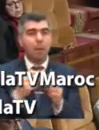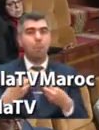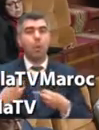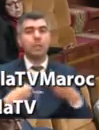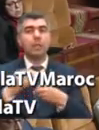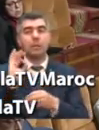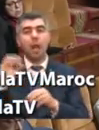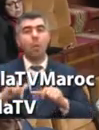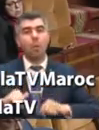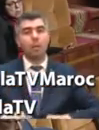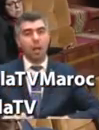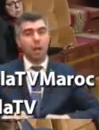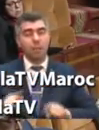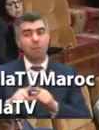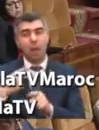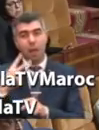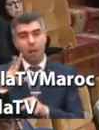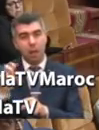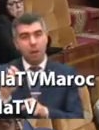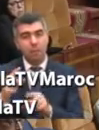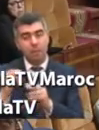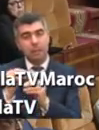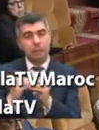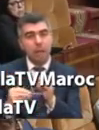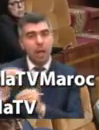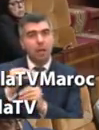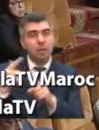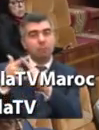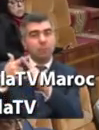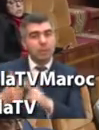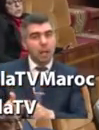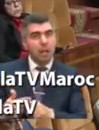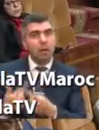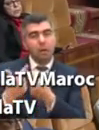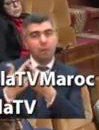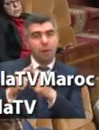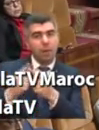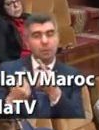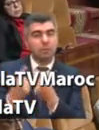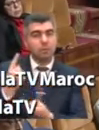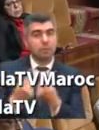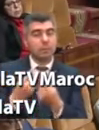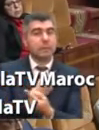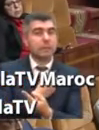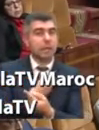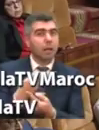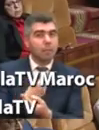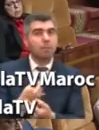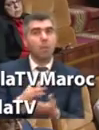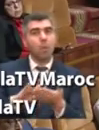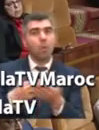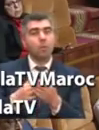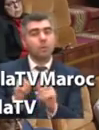البشريه، كذلك الرفع من المناصب الماليه، كذلك انشاء واحد المرصد وطني للموارد البشريه في مجال الصحه، وكذلك